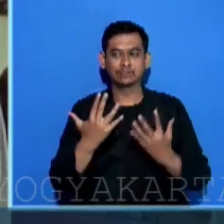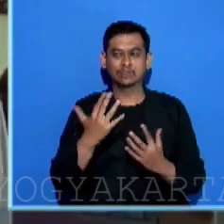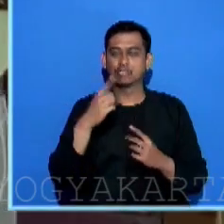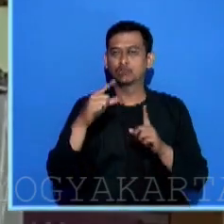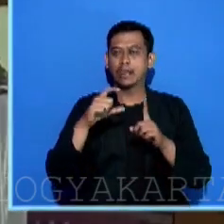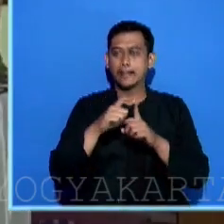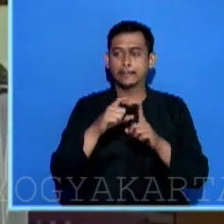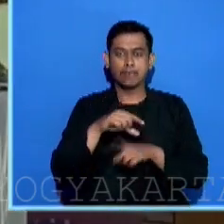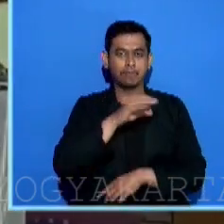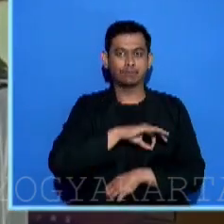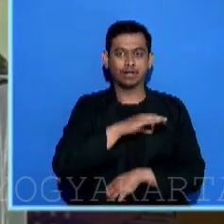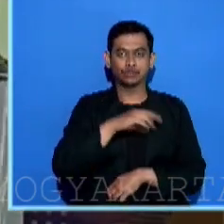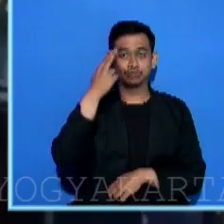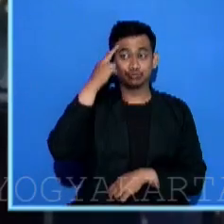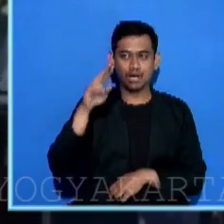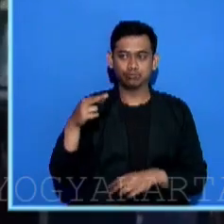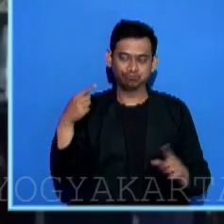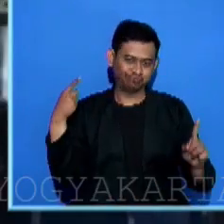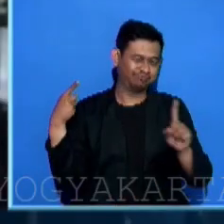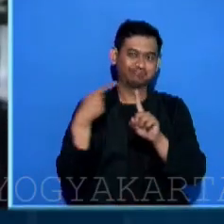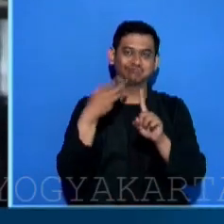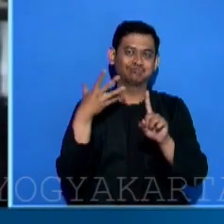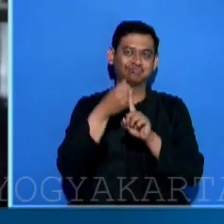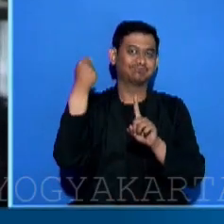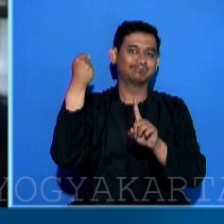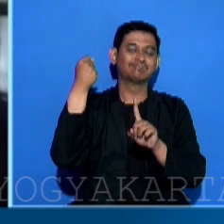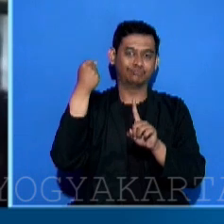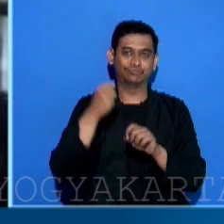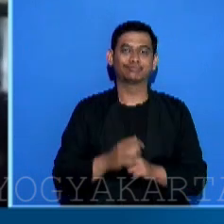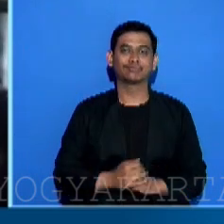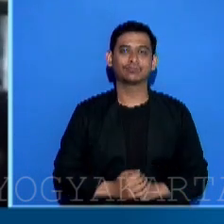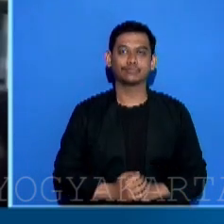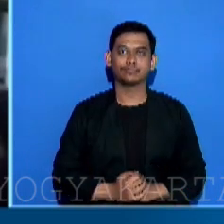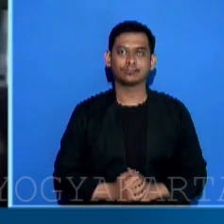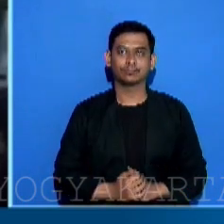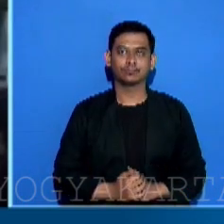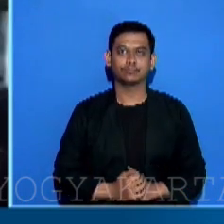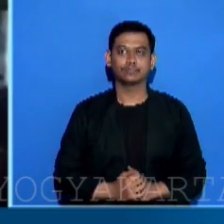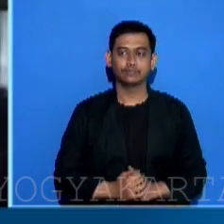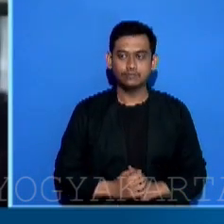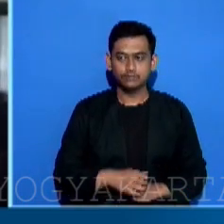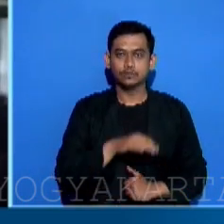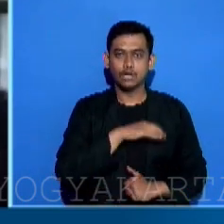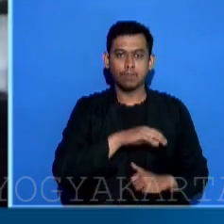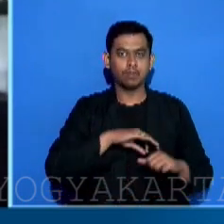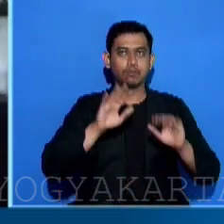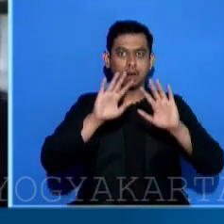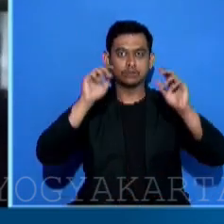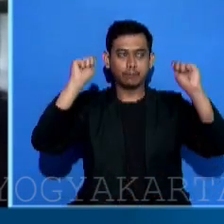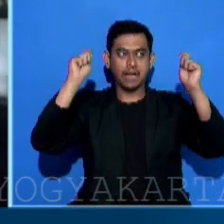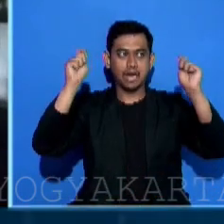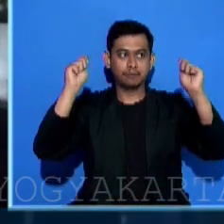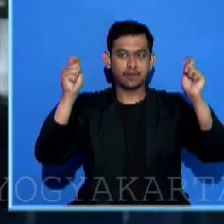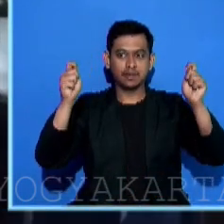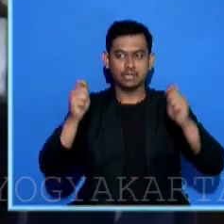harus dimanfaatkan untuk mengejar target. Nah, kita tidak ingin di masa kampanye kemudian image